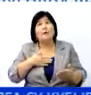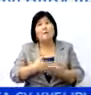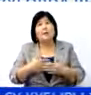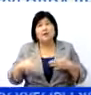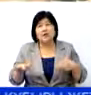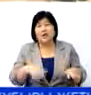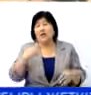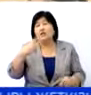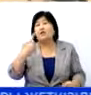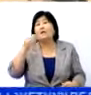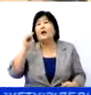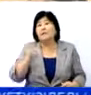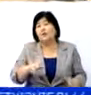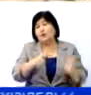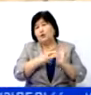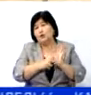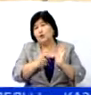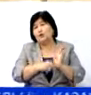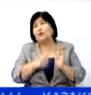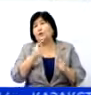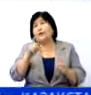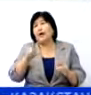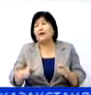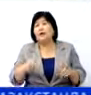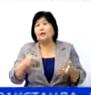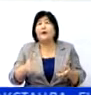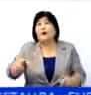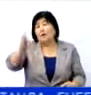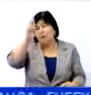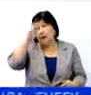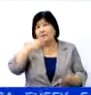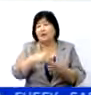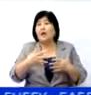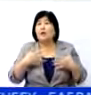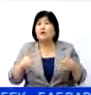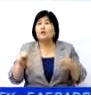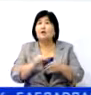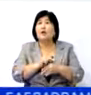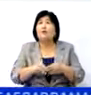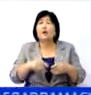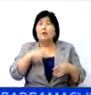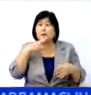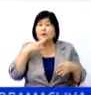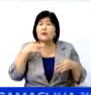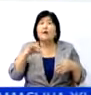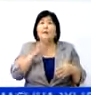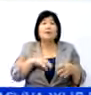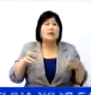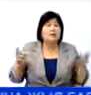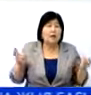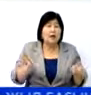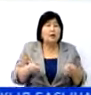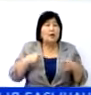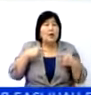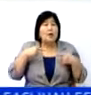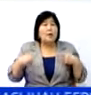шаралармен 21.800 мың адам қамтылды. Мемлекеттің жасап отқан мүмкіндігін мұнша пайдалана білуіміз қажет. Өзге